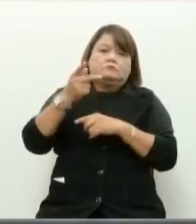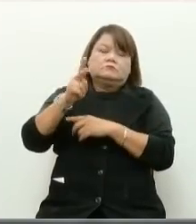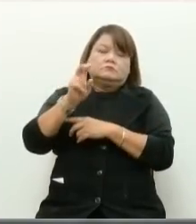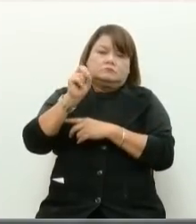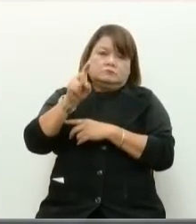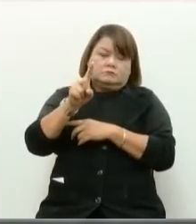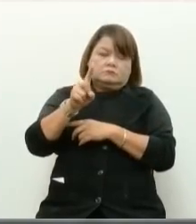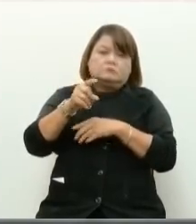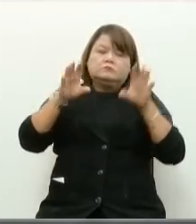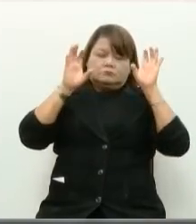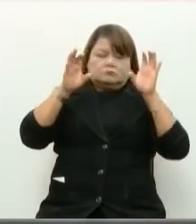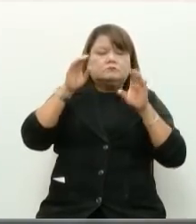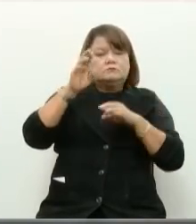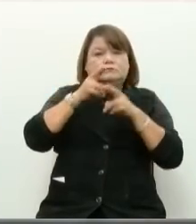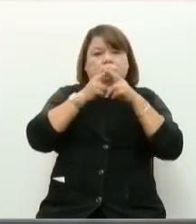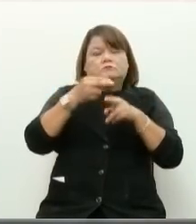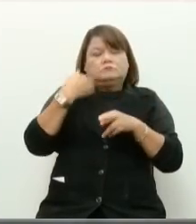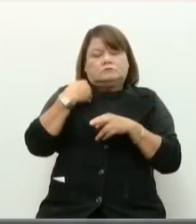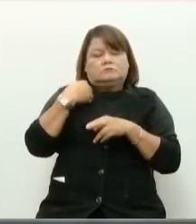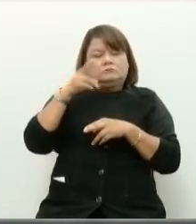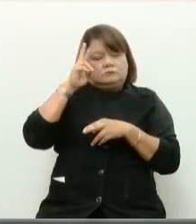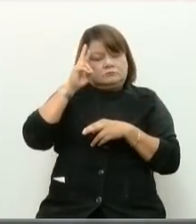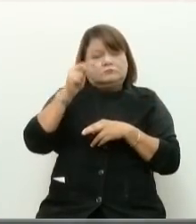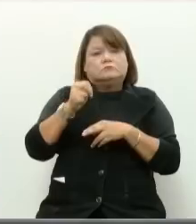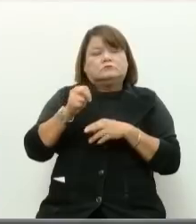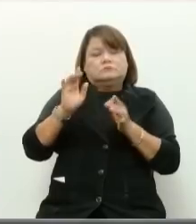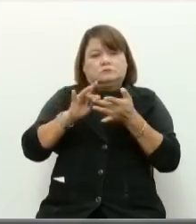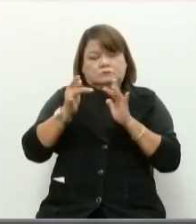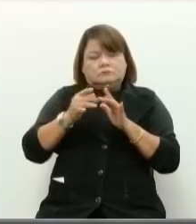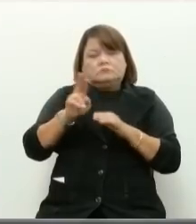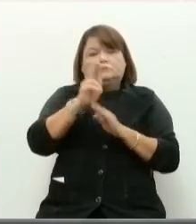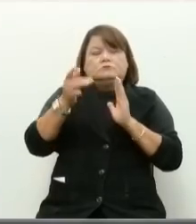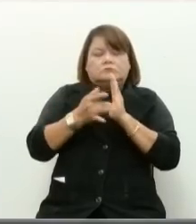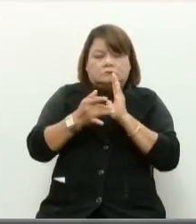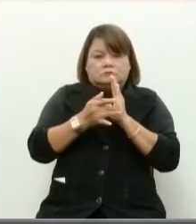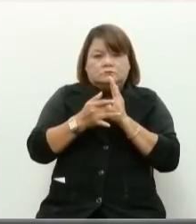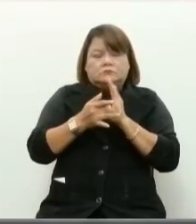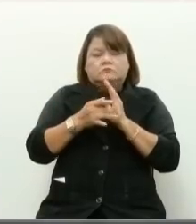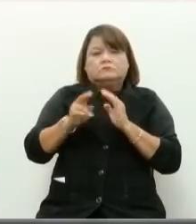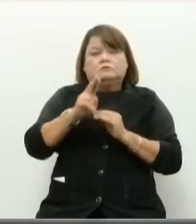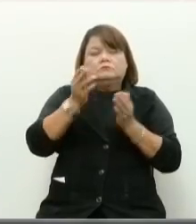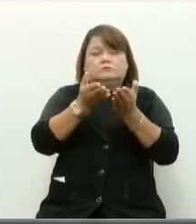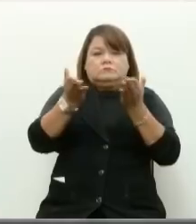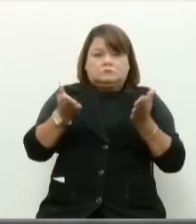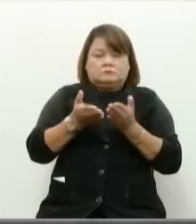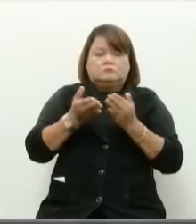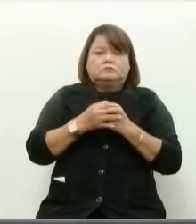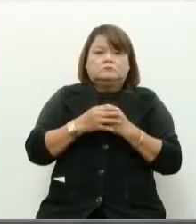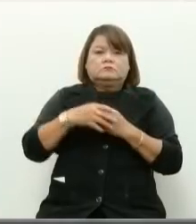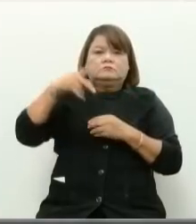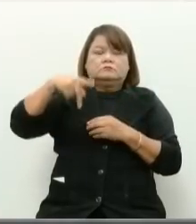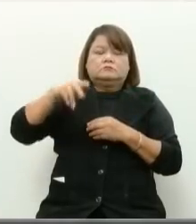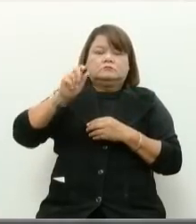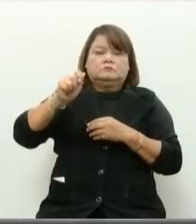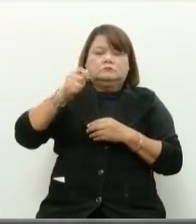บาลเองก็มีนโยบายในรัฐบาลดิจิทัลส่วนราชการดิจิทัลต้องใช้เทคโนโลยีในการบริหารจัดการเพราะฉะนั้น PA ก็เกิดจ